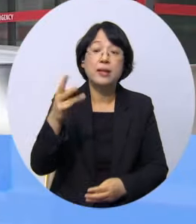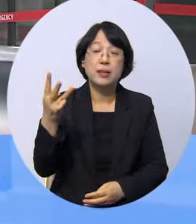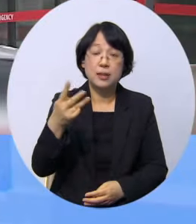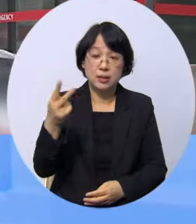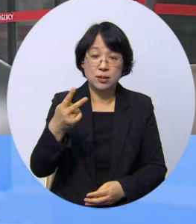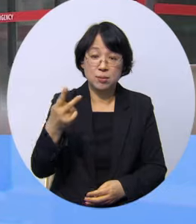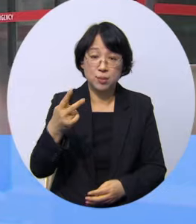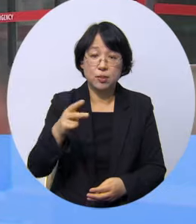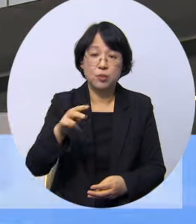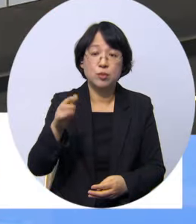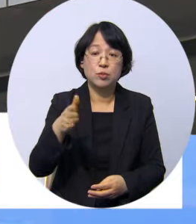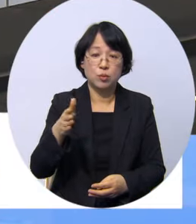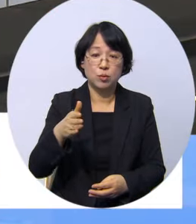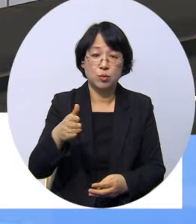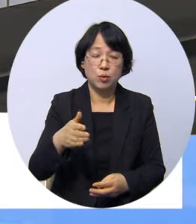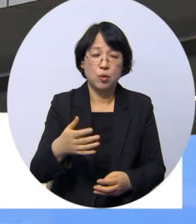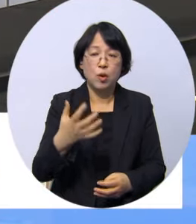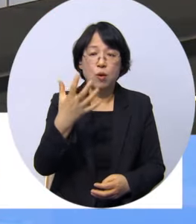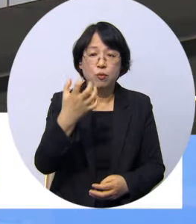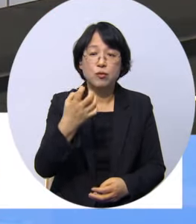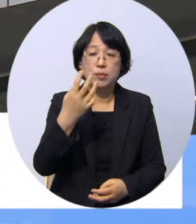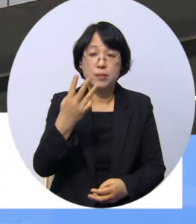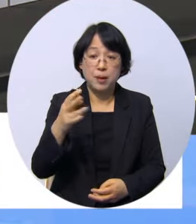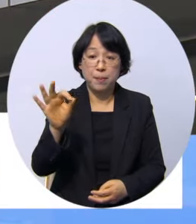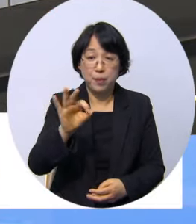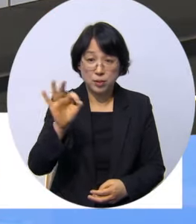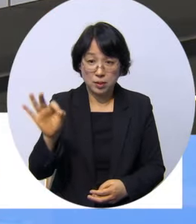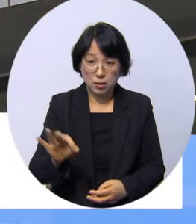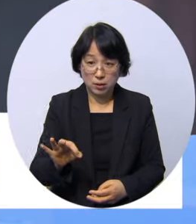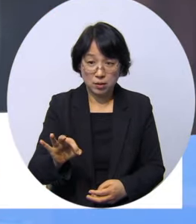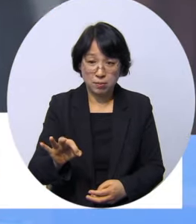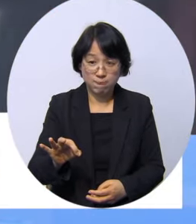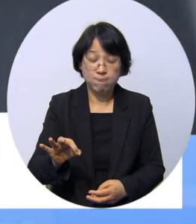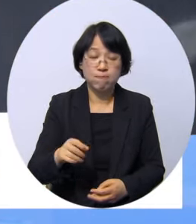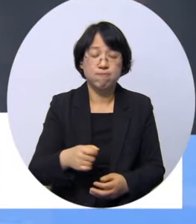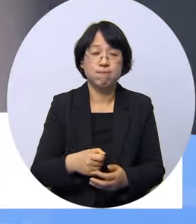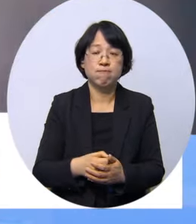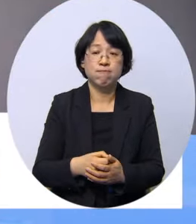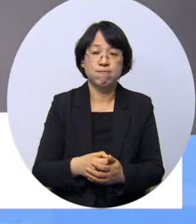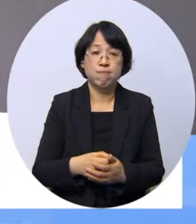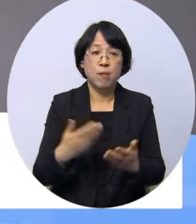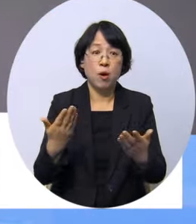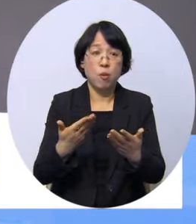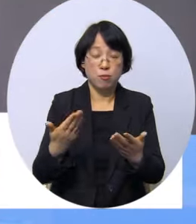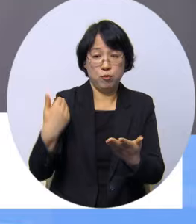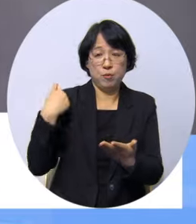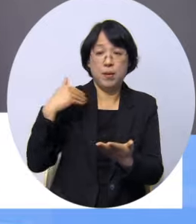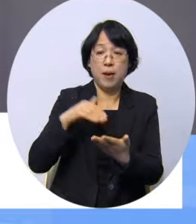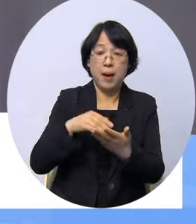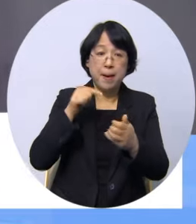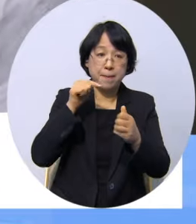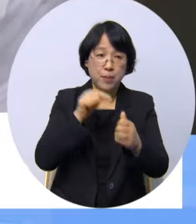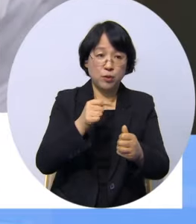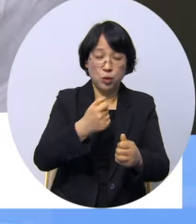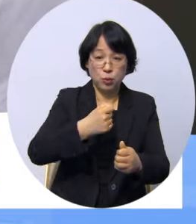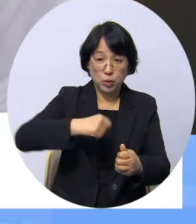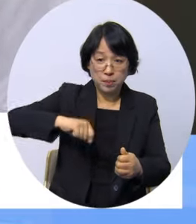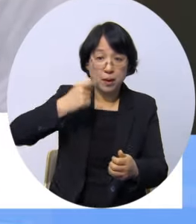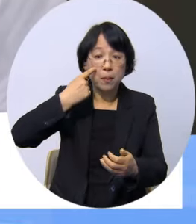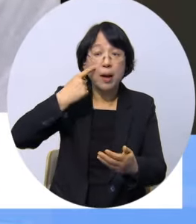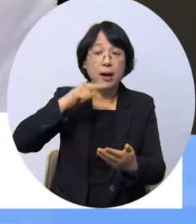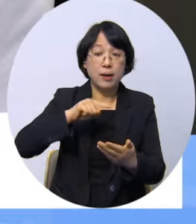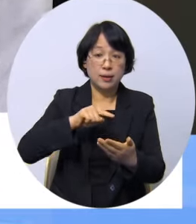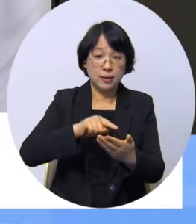됩니다 93% 달하는 규모인데요 정부는이 업무개시 명령 위반이 확인되는